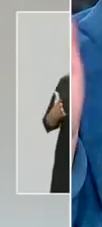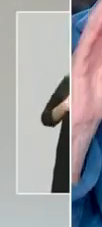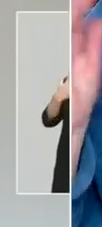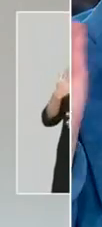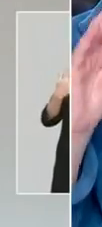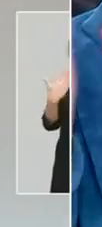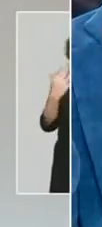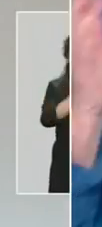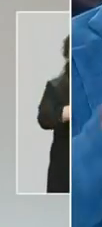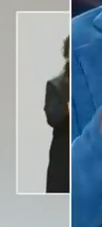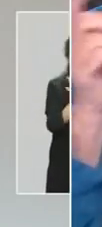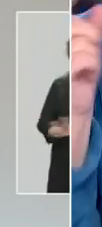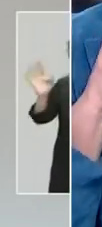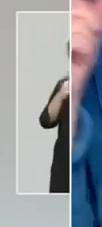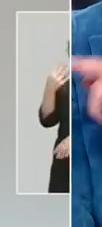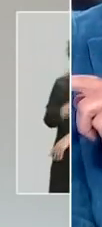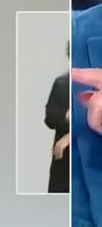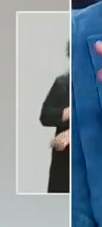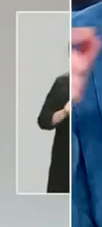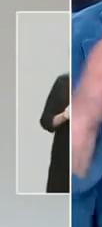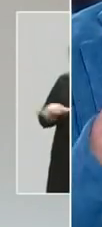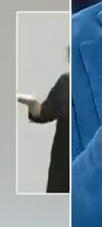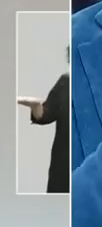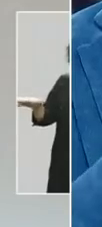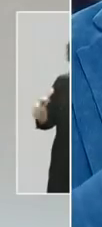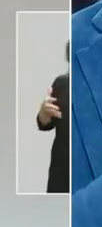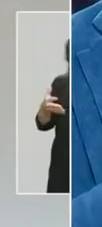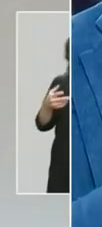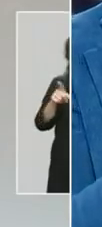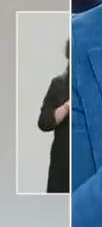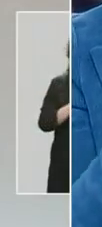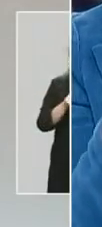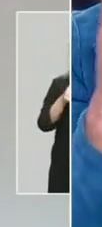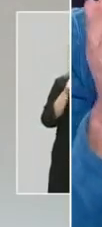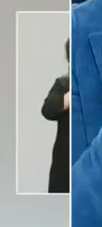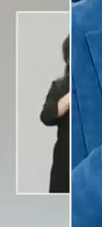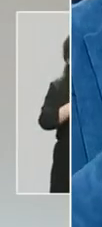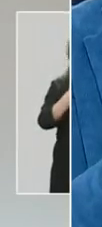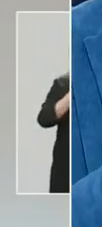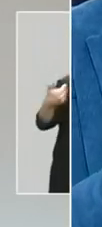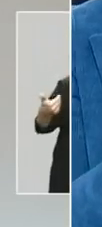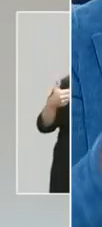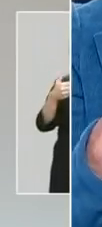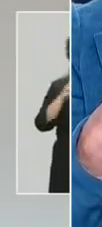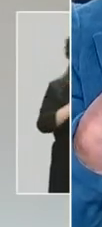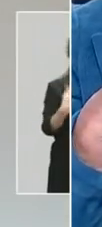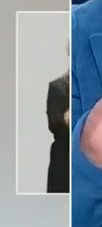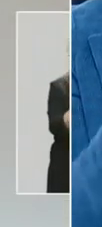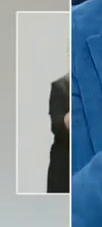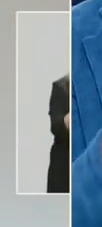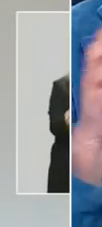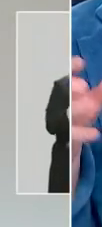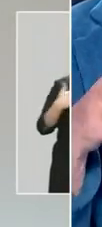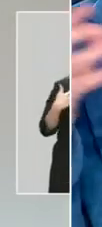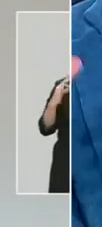qui sont revenus aussi dans la bouche à la fois du président de la République et dans la bouche des ministres qu'on vient d'entendre. Donc il n'y a pas de contrainte absolue,